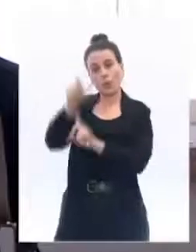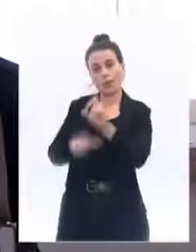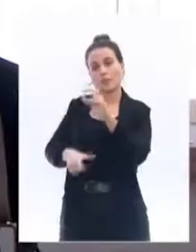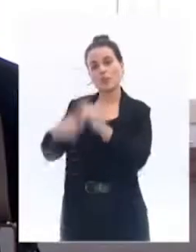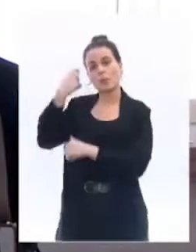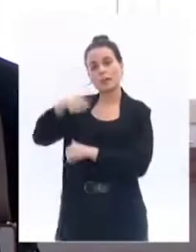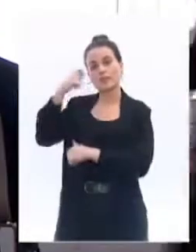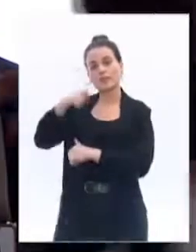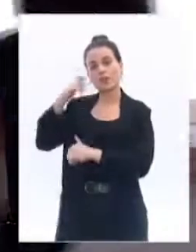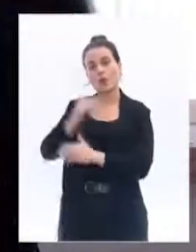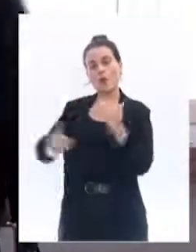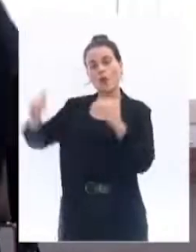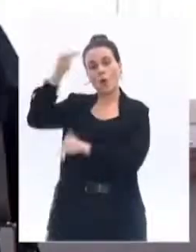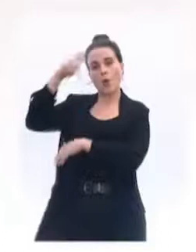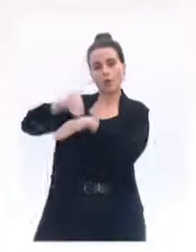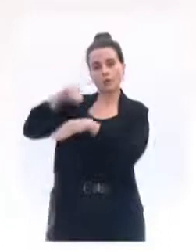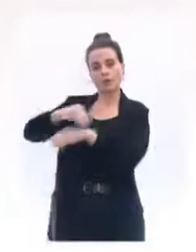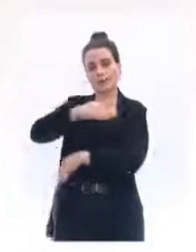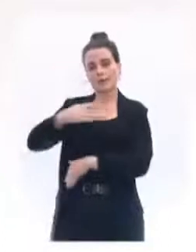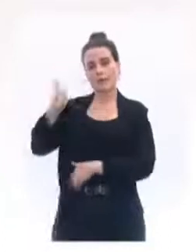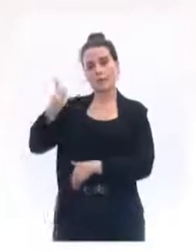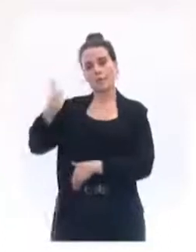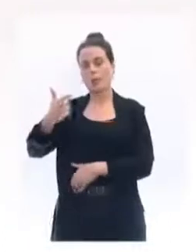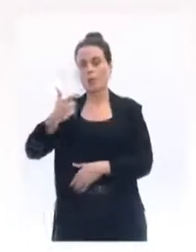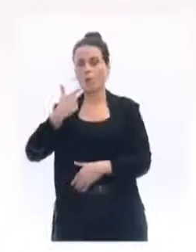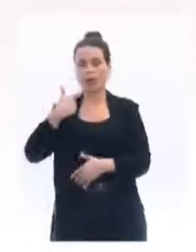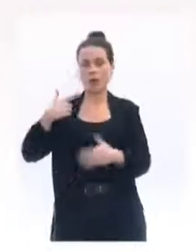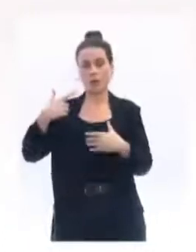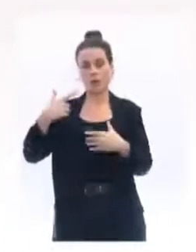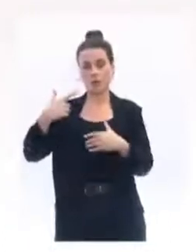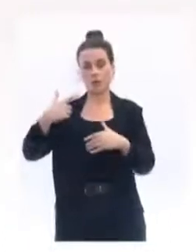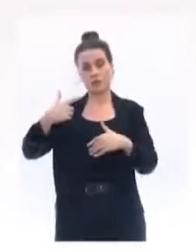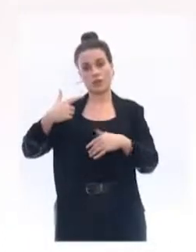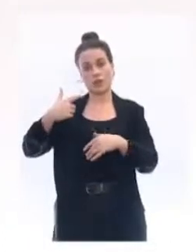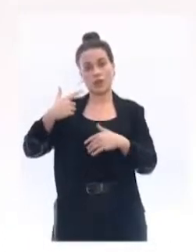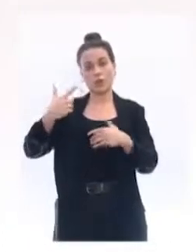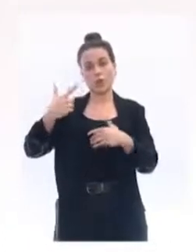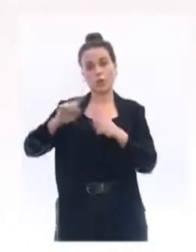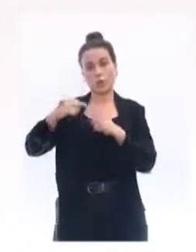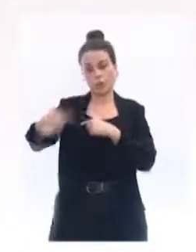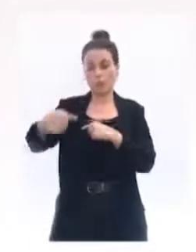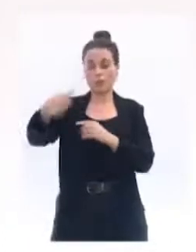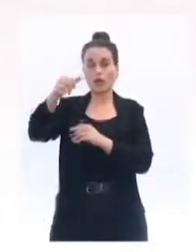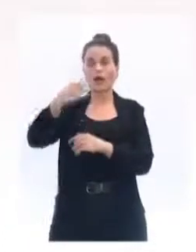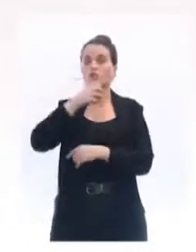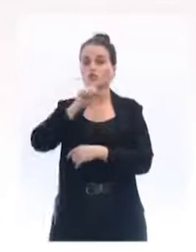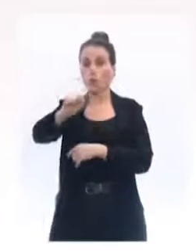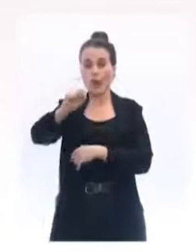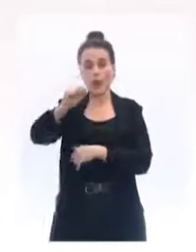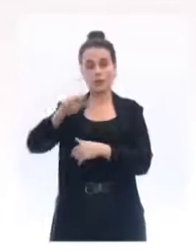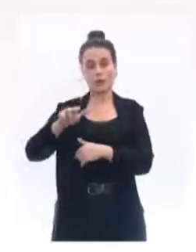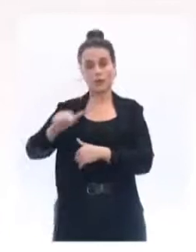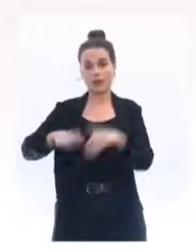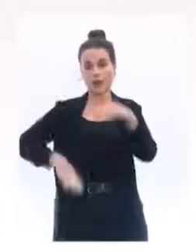très bien merci beaucoup dont je vais d'abord demandé oublier l'éducation nationale de venir me rejoindre